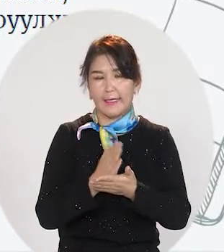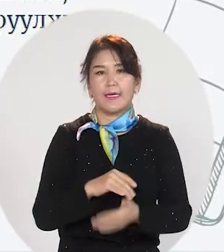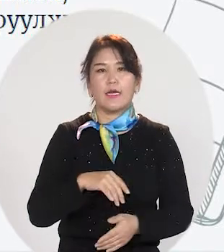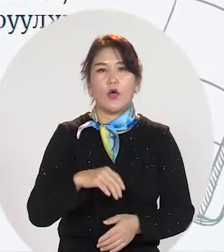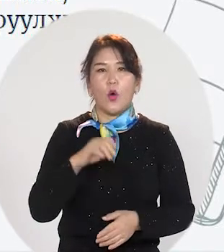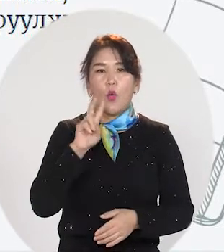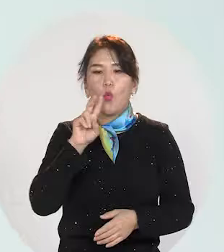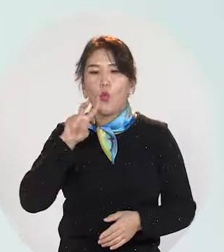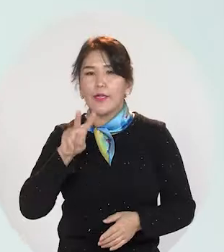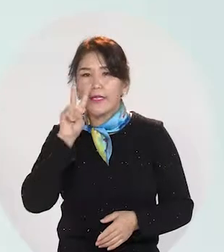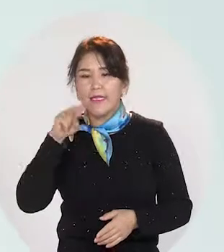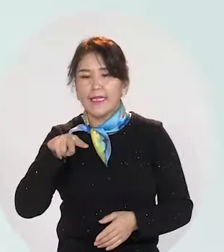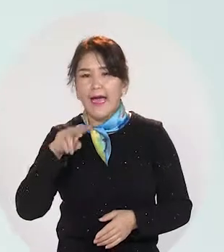ортоог.